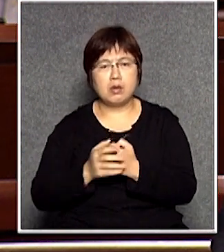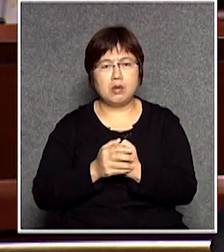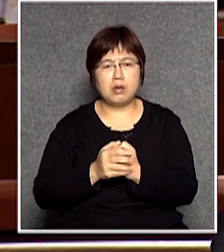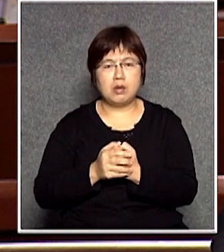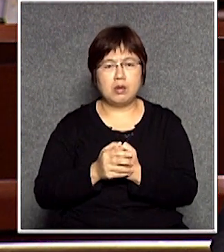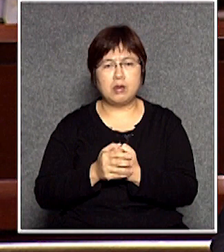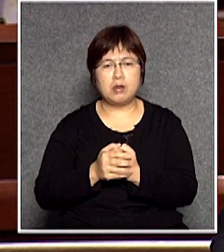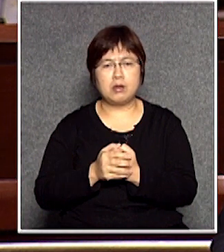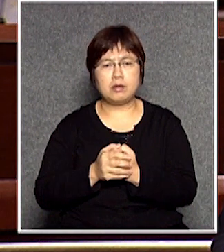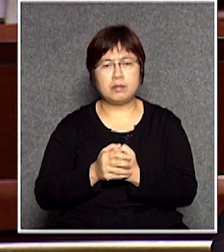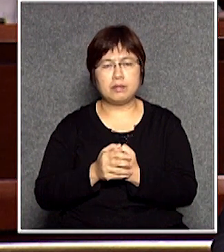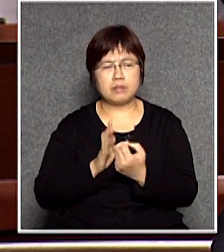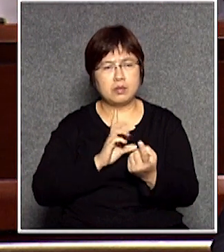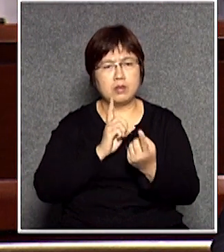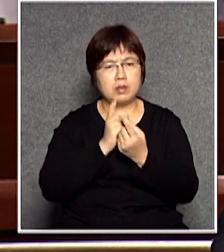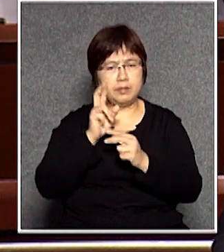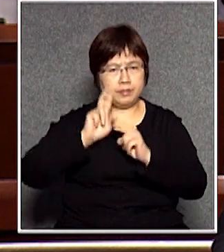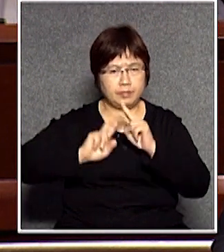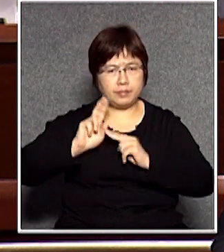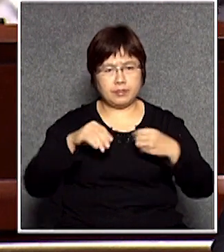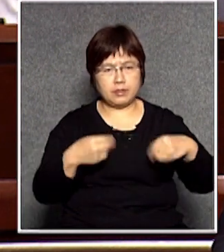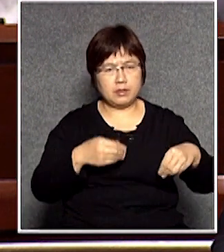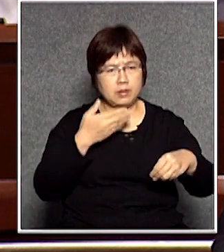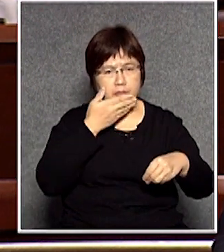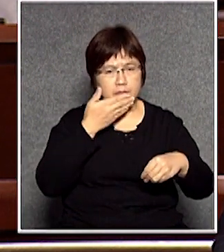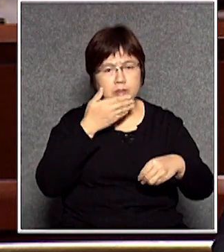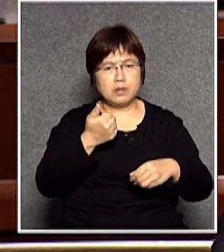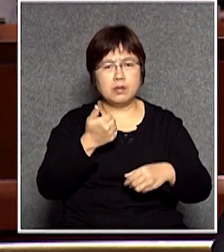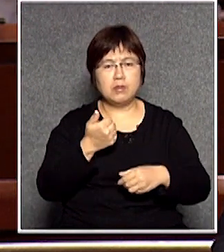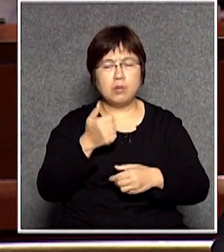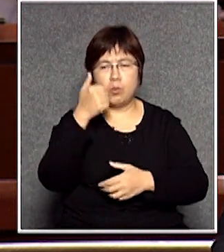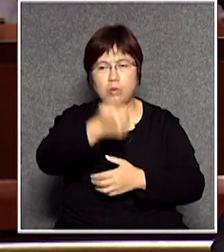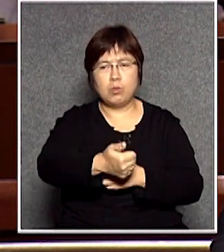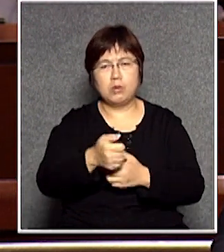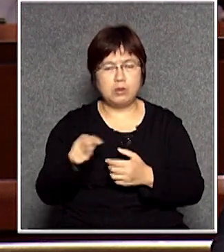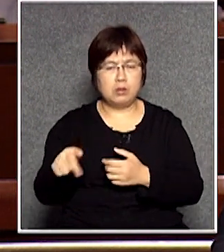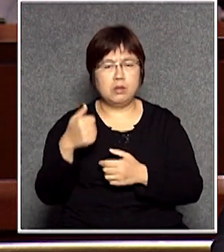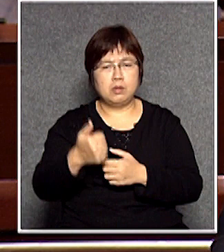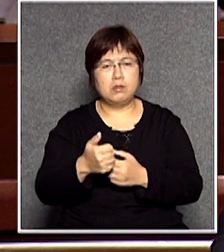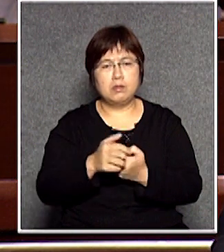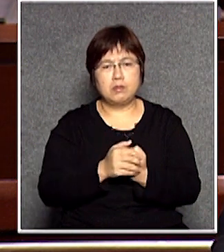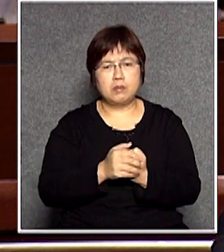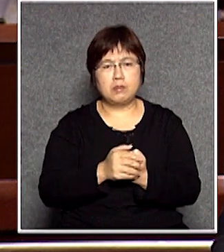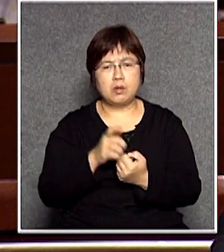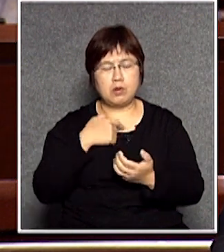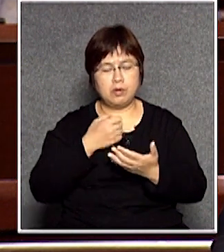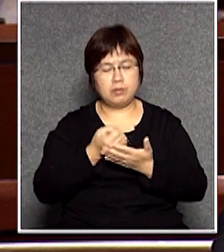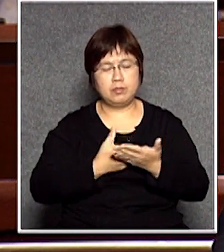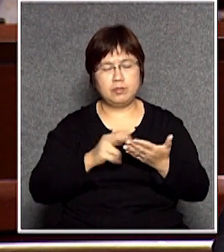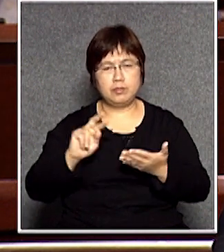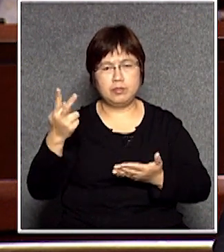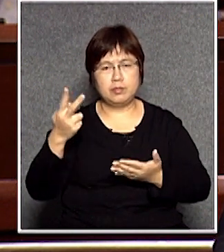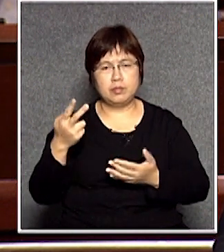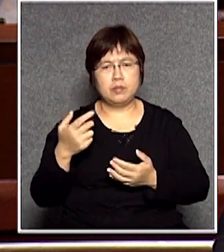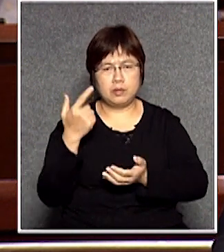如果我們真的要面對歷史去教年輕一代的，相當之好。所以在我的修正案裡面，我們